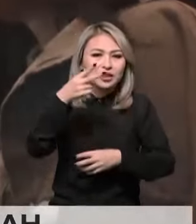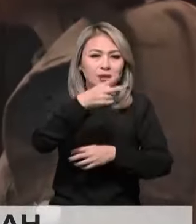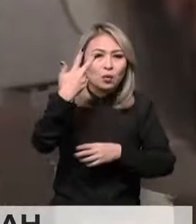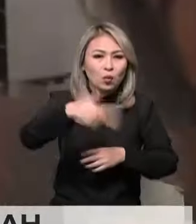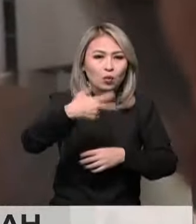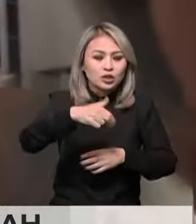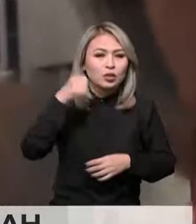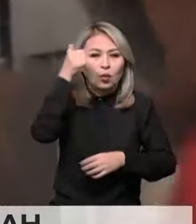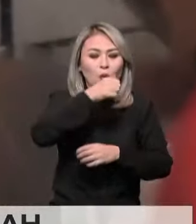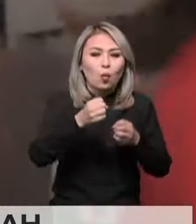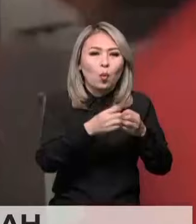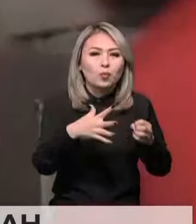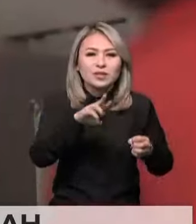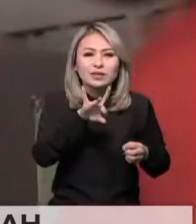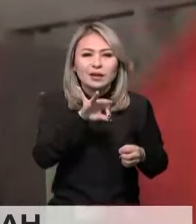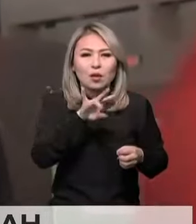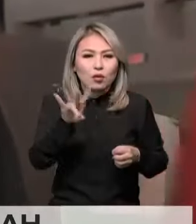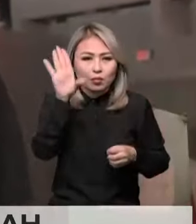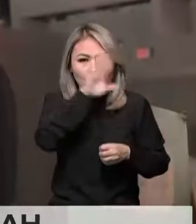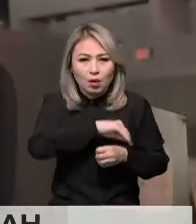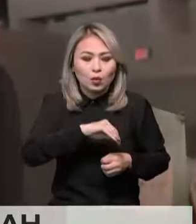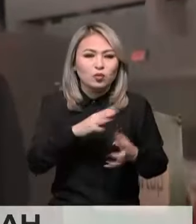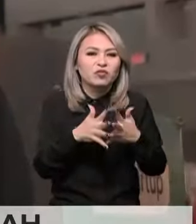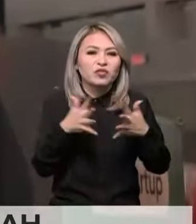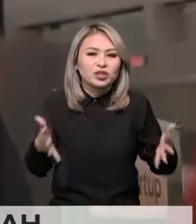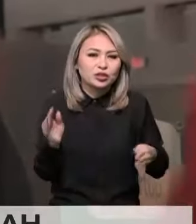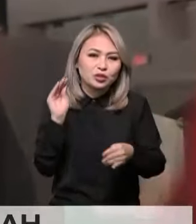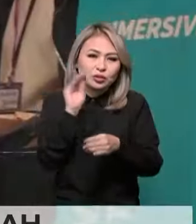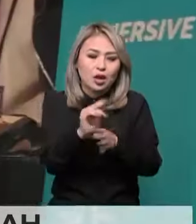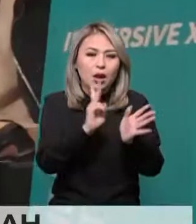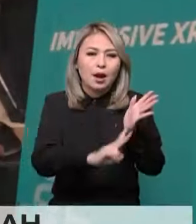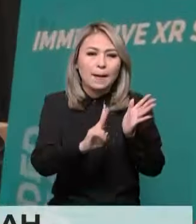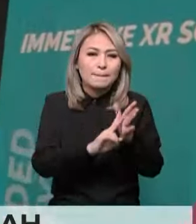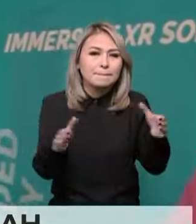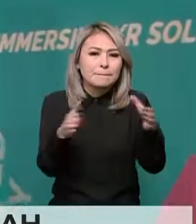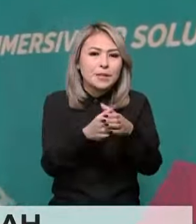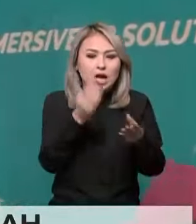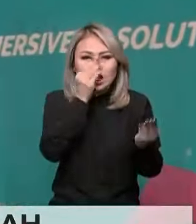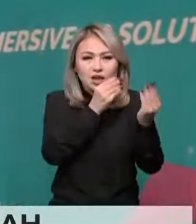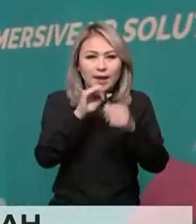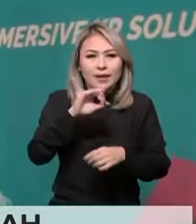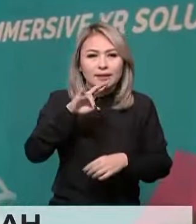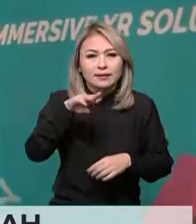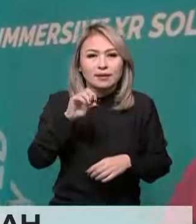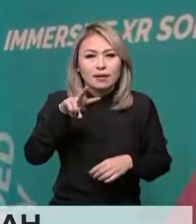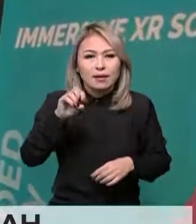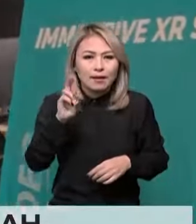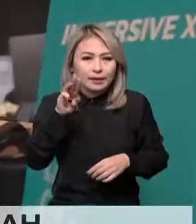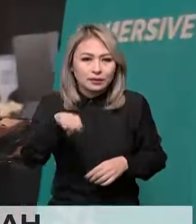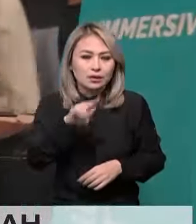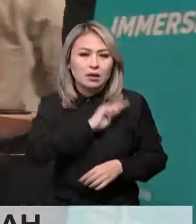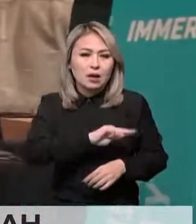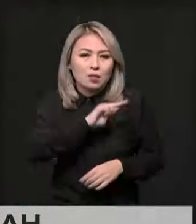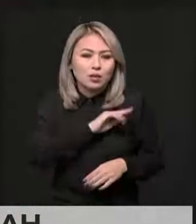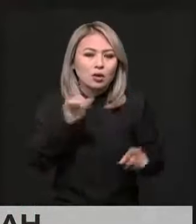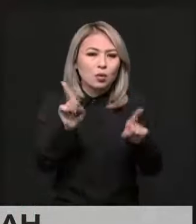қарай 15 триллион долларға өсуі мүмкін. Яғни компаниялардың 70%-на жасанды интеллектімен жұмыс істеу дағдысы бар қызметкерлер